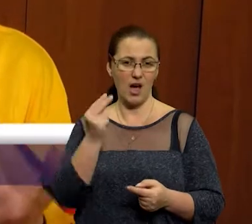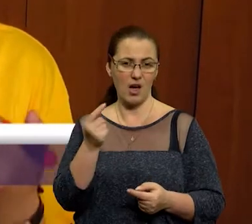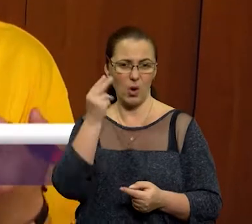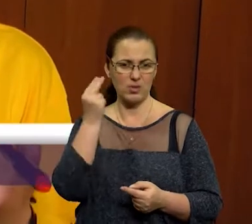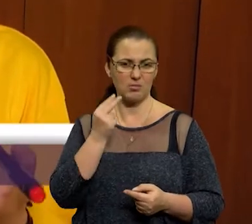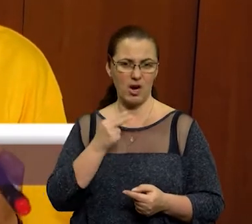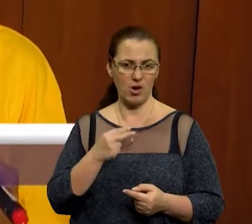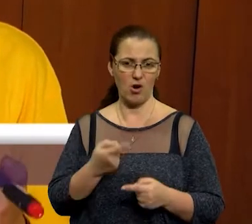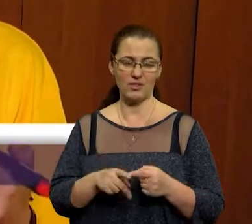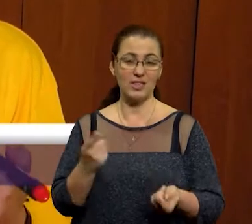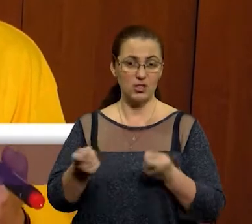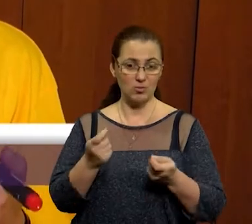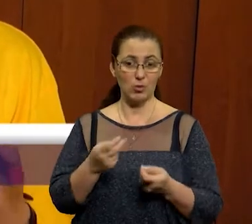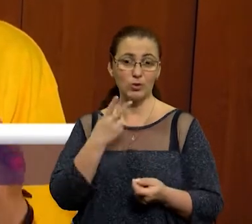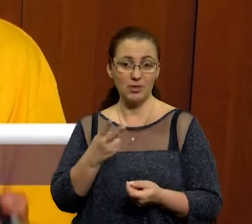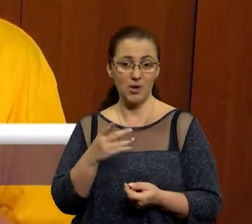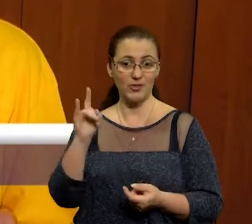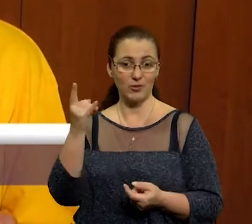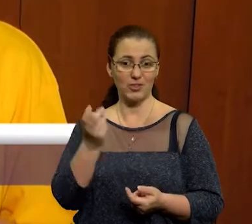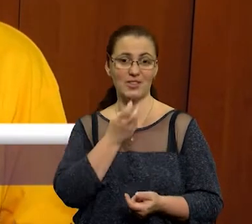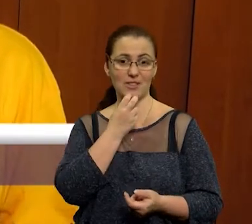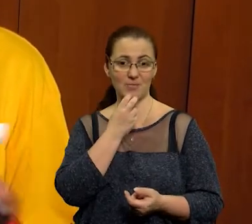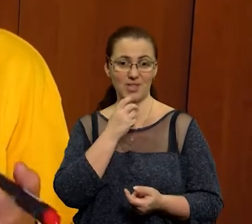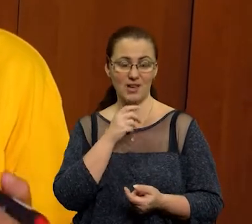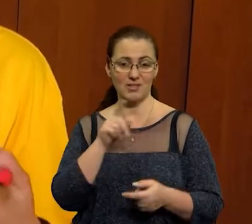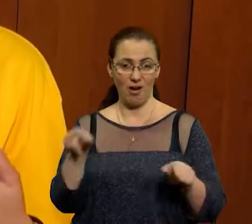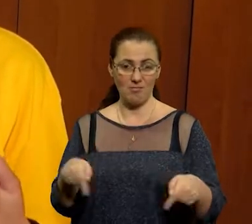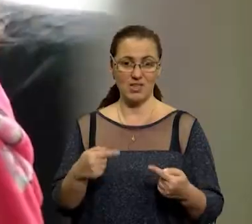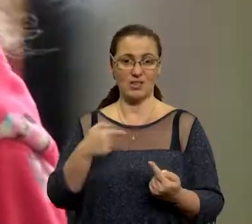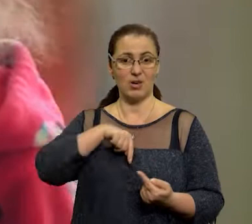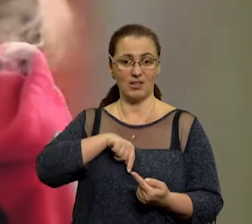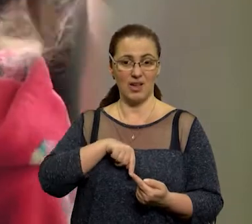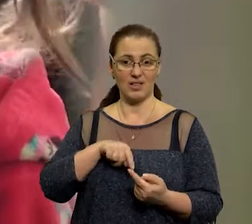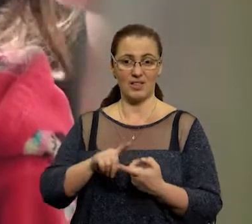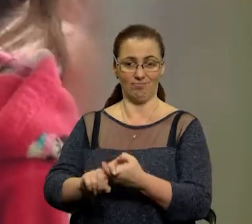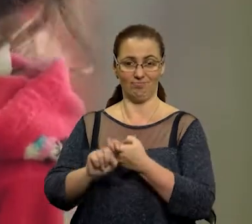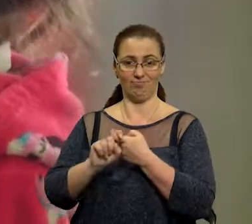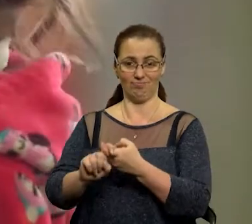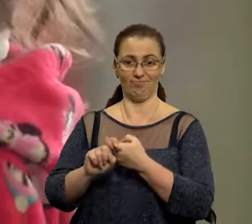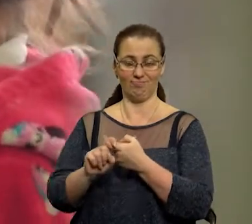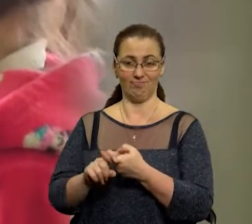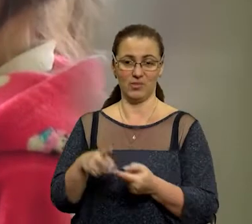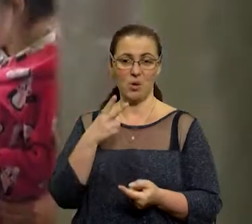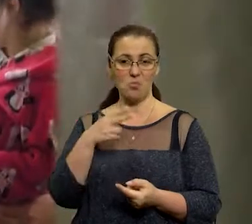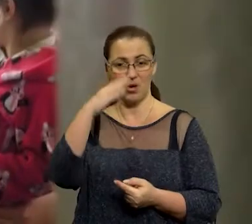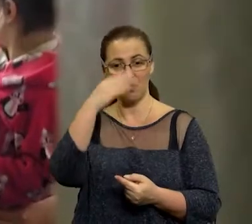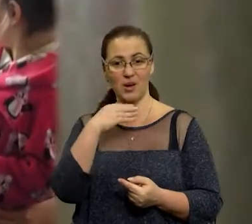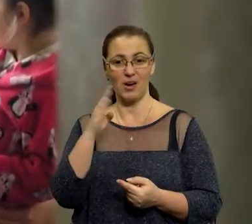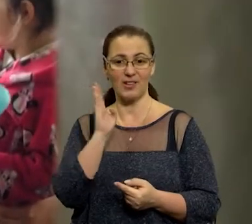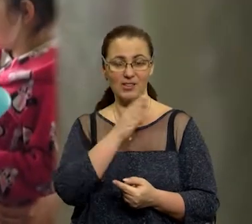але вона бачить, їй смішно, і піднімається настрій, і вона починає взаємодіяти з нами. Бачить, що батьки підтягуються, і це вже таке,